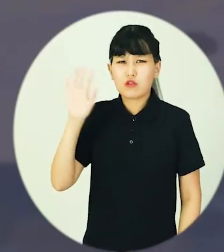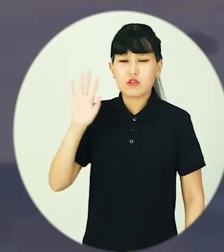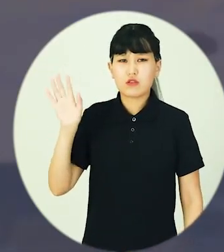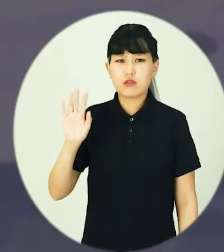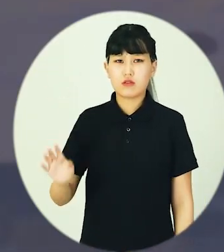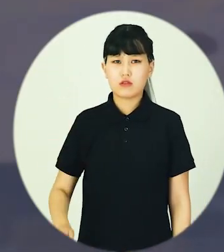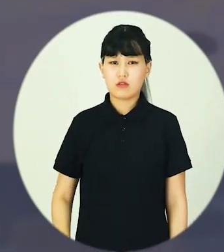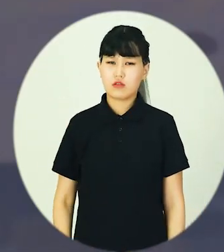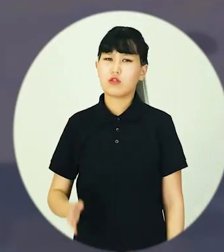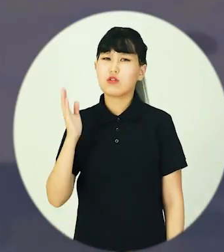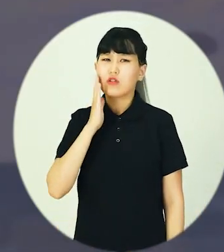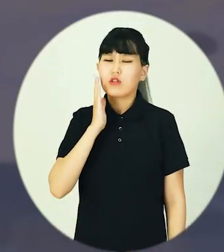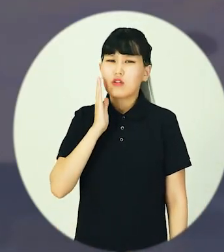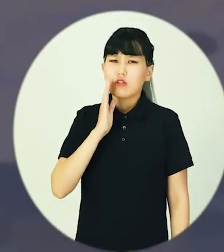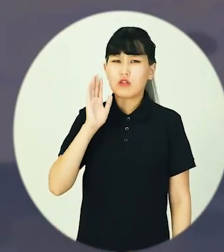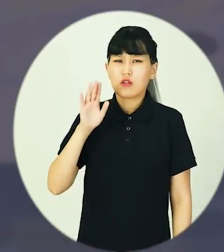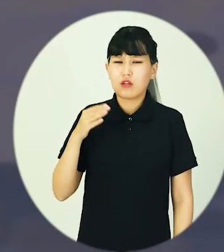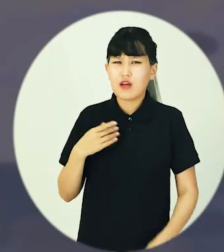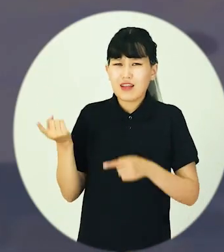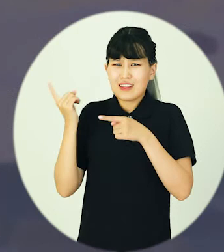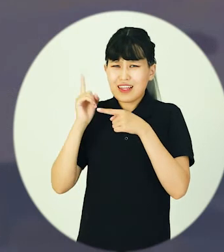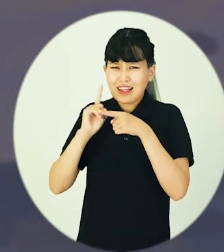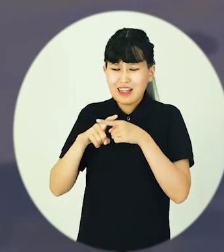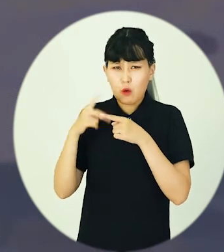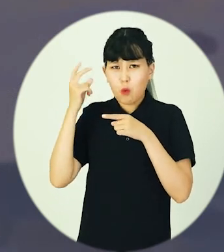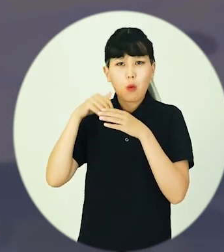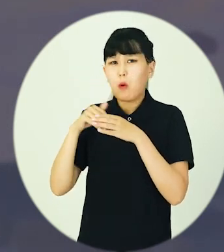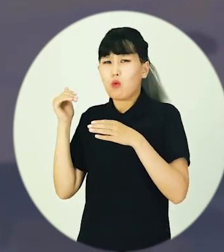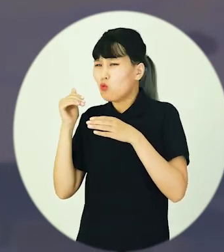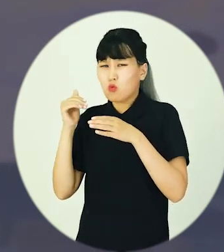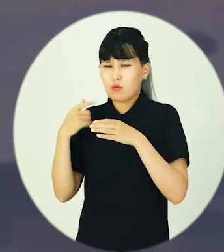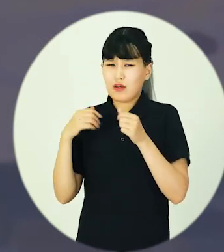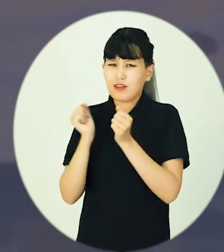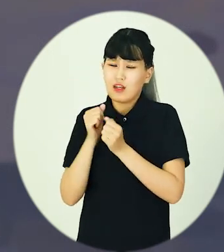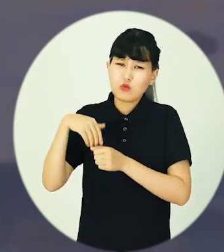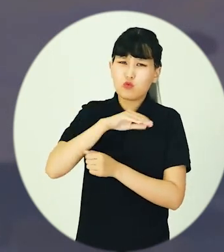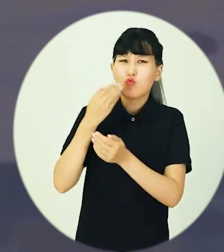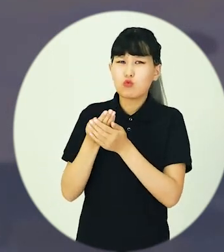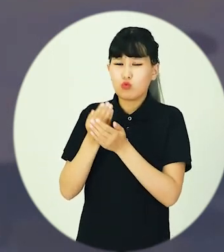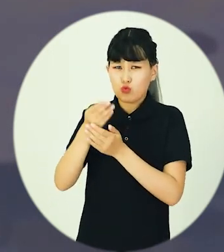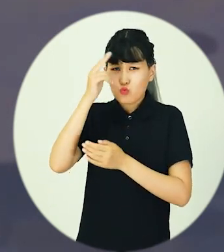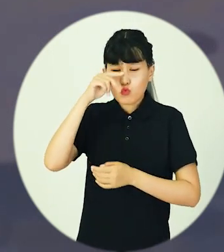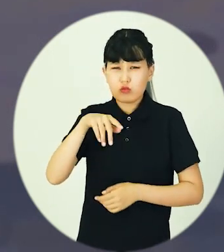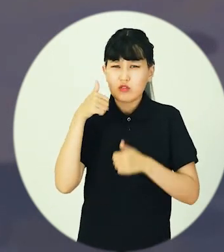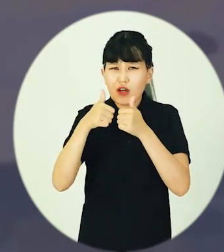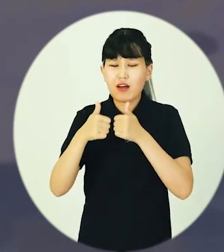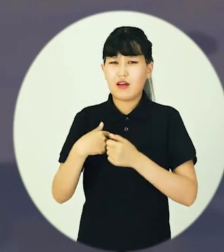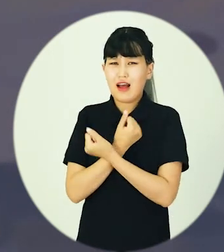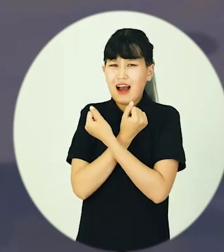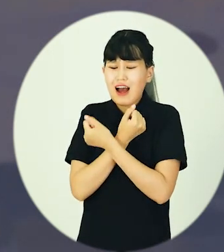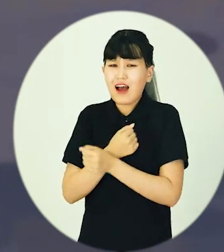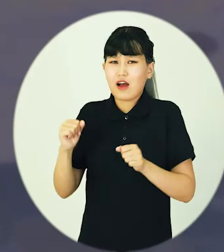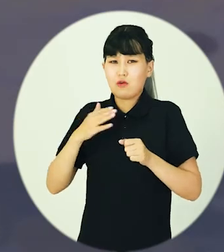Ээж бидгий. Ээж би тэгэж таны өгнөөс гарахгүй. Та манай найзыг явуулчих. Энэ их сайн хүү.